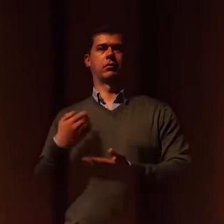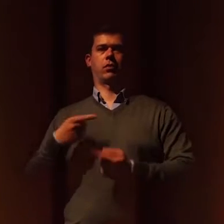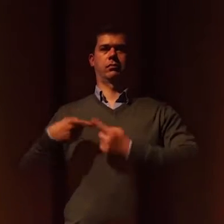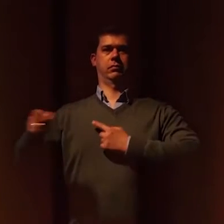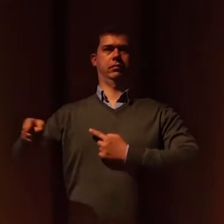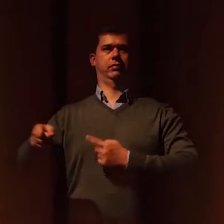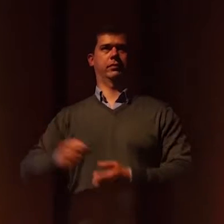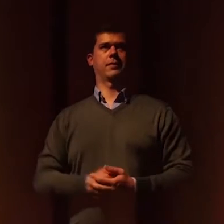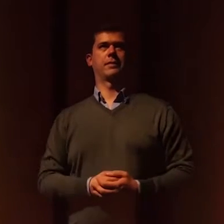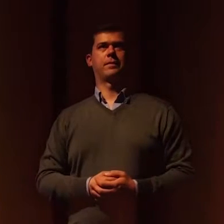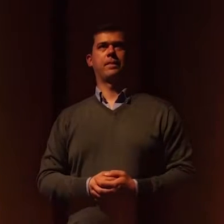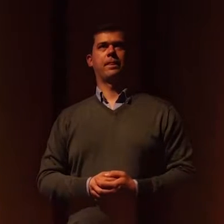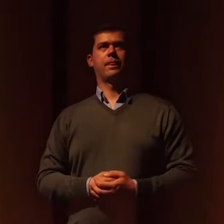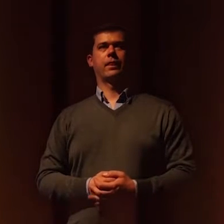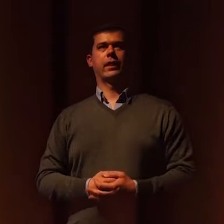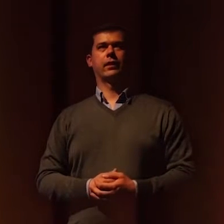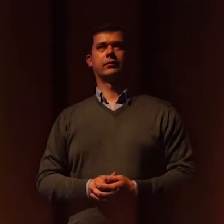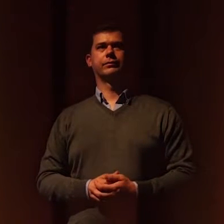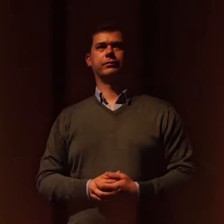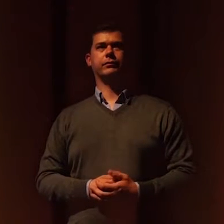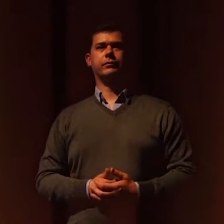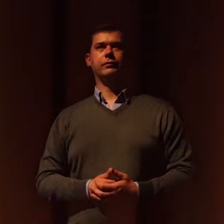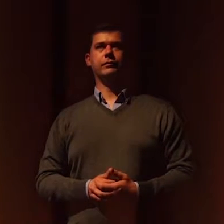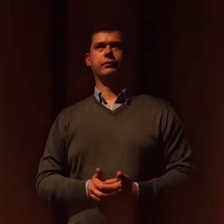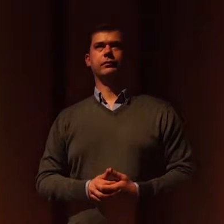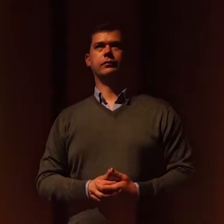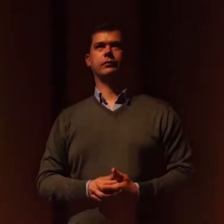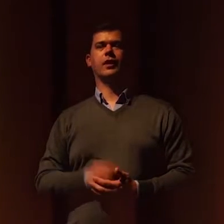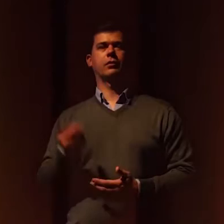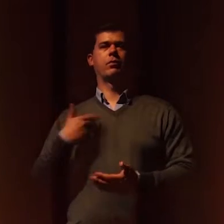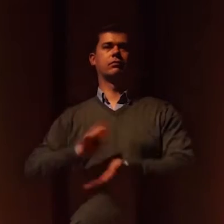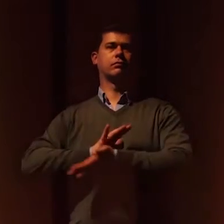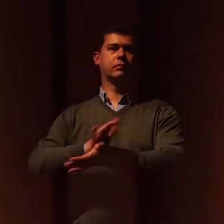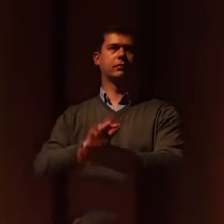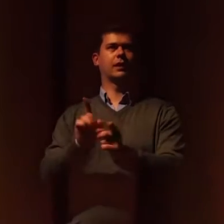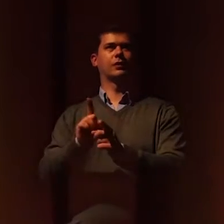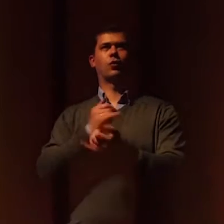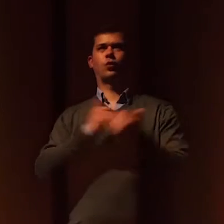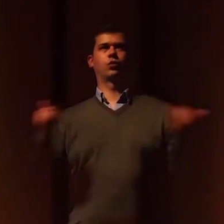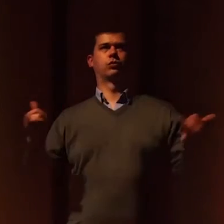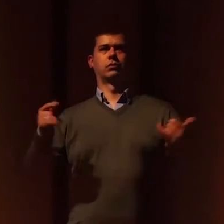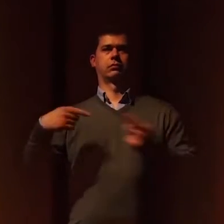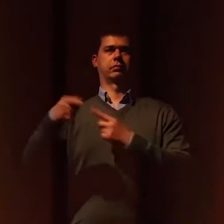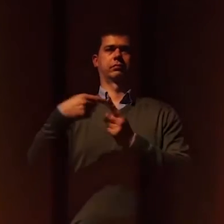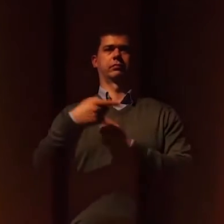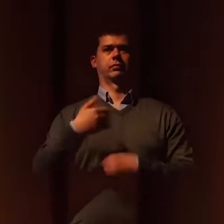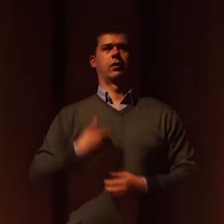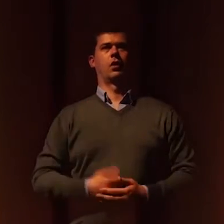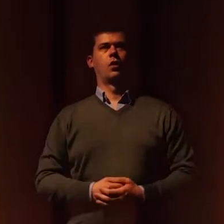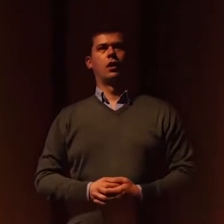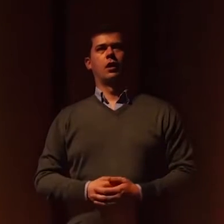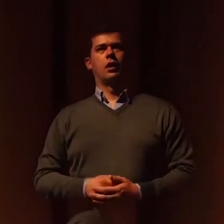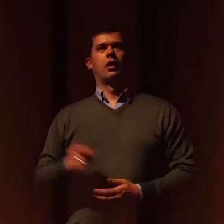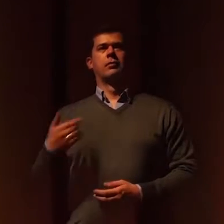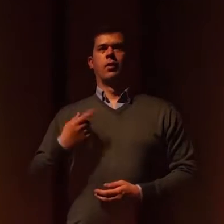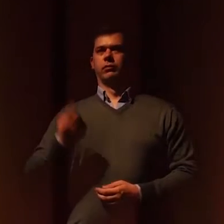trafiały na forum różnych i prasy i do różnych instytucji to był ten